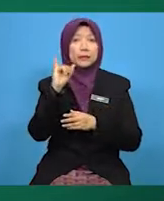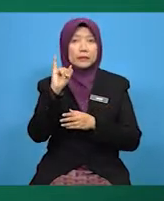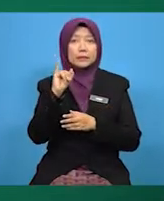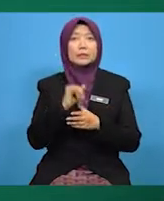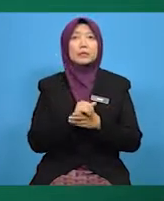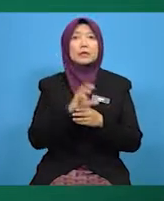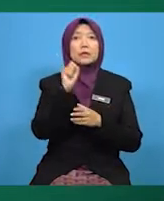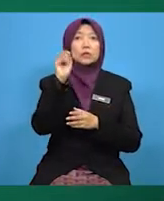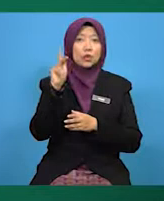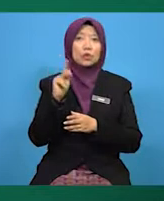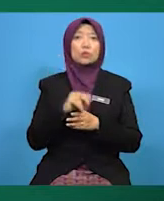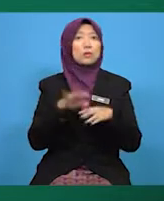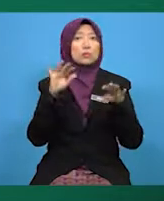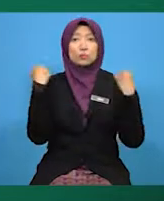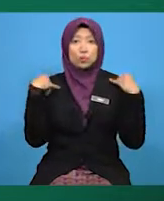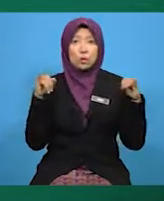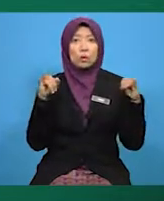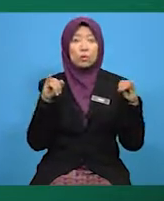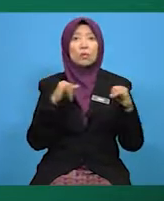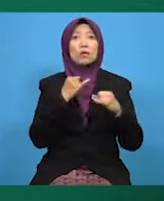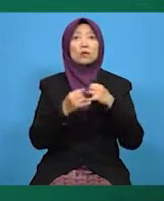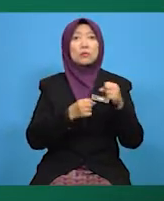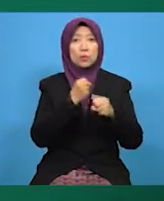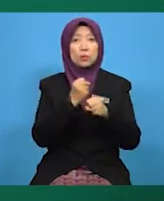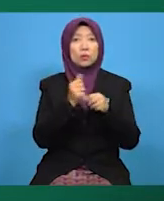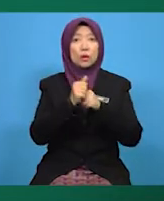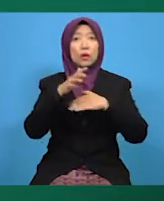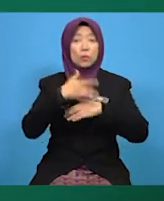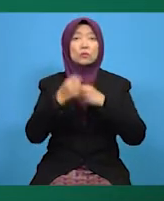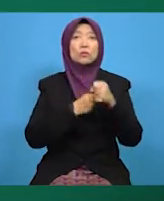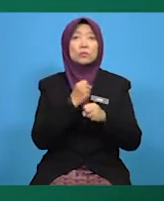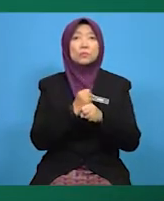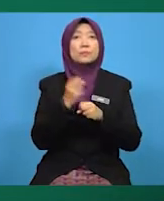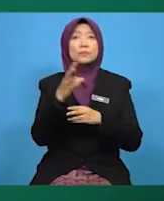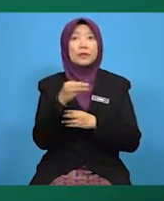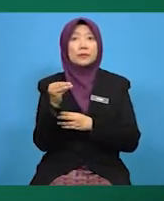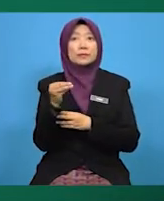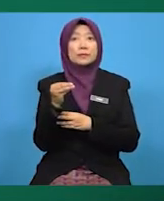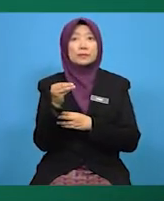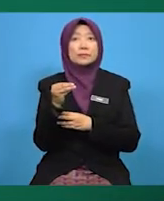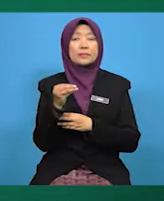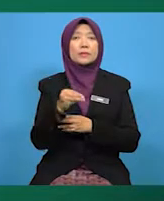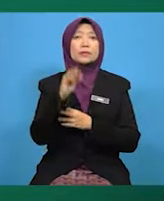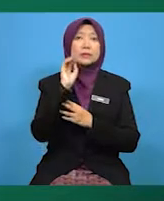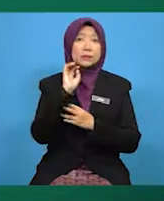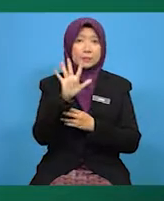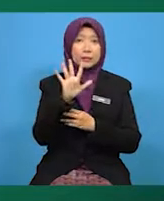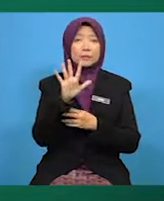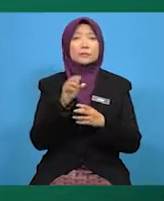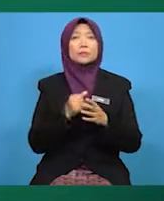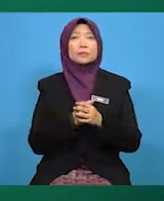terjual pada akhir tahun dengan baki stok awal tahun. Dan komponen yang